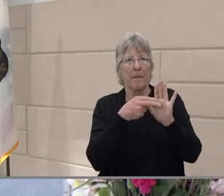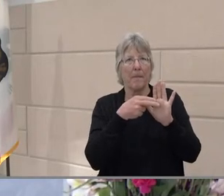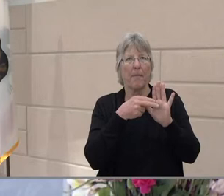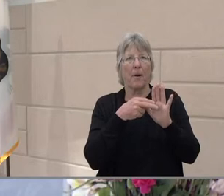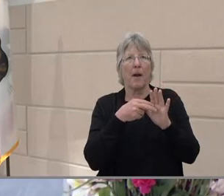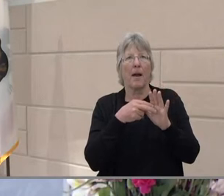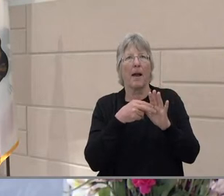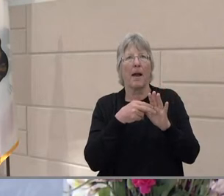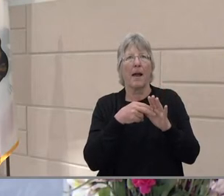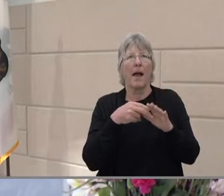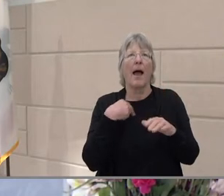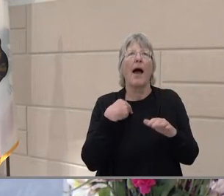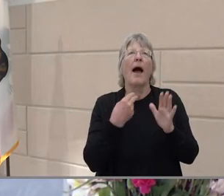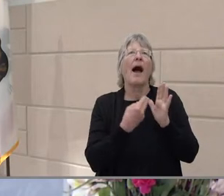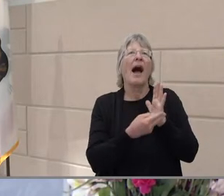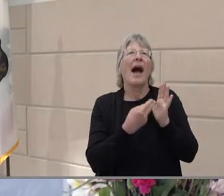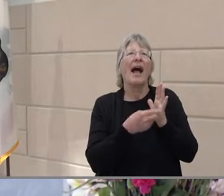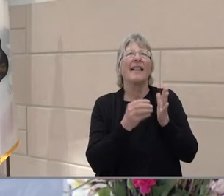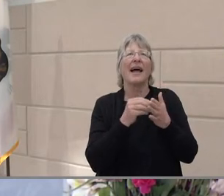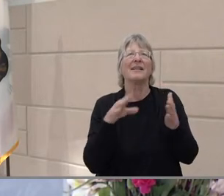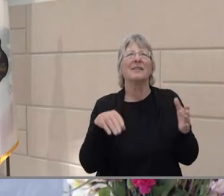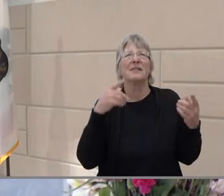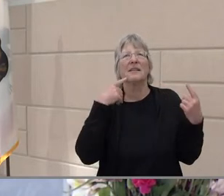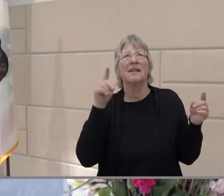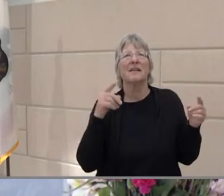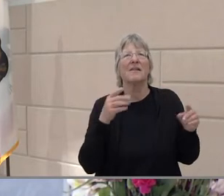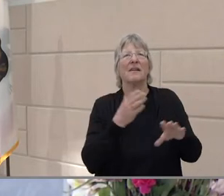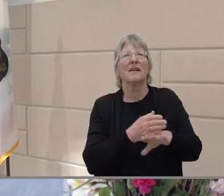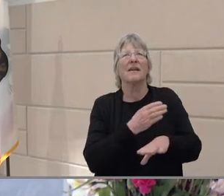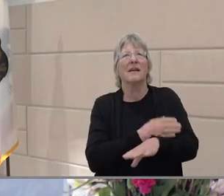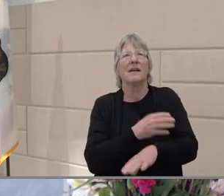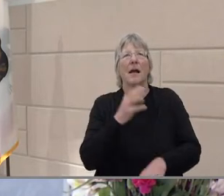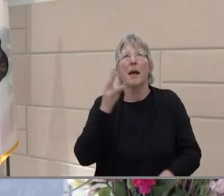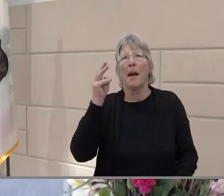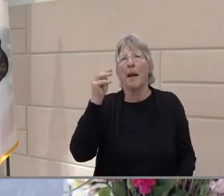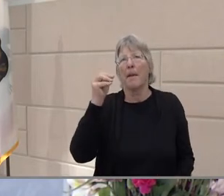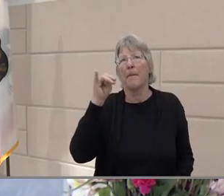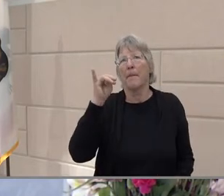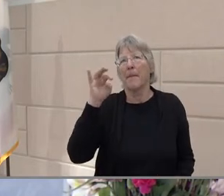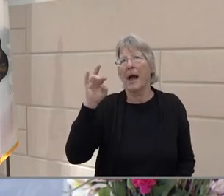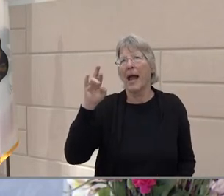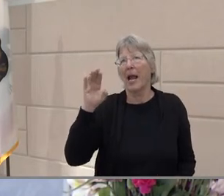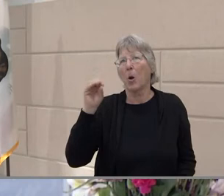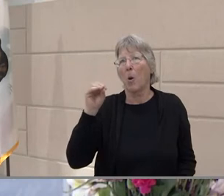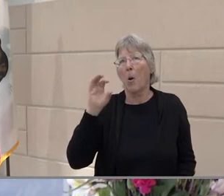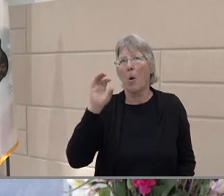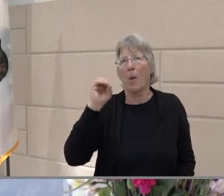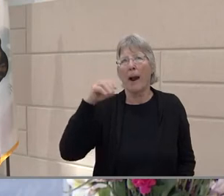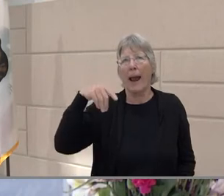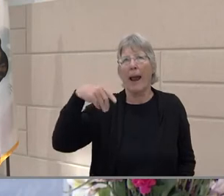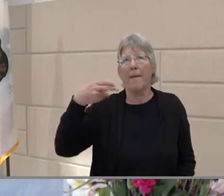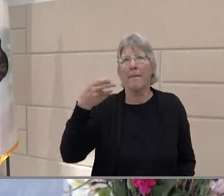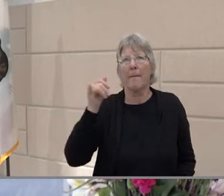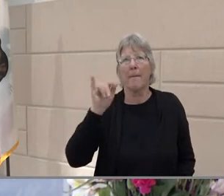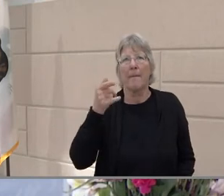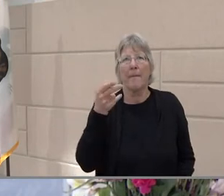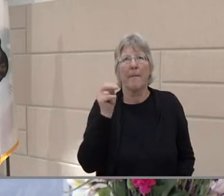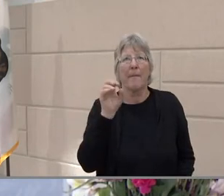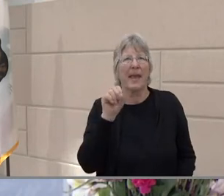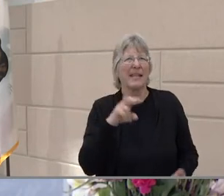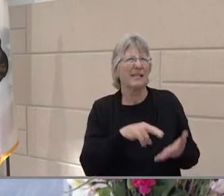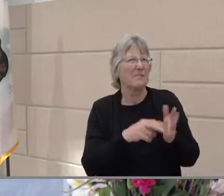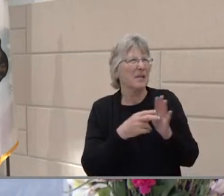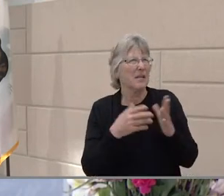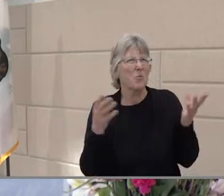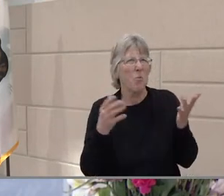ឲ្យយើងធ្វើកិច្ចការមើលថាតើយើងចង់បានការរៀបចំជាប្រភេទណាស្វែងរកមើលអំពីលទ្ធផល